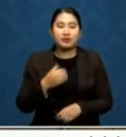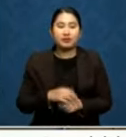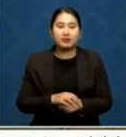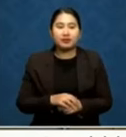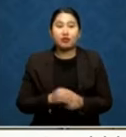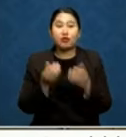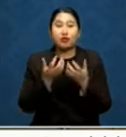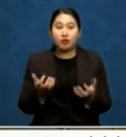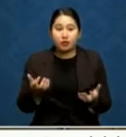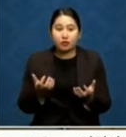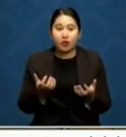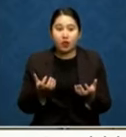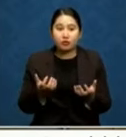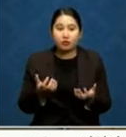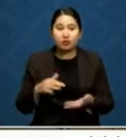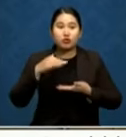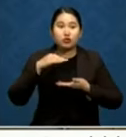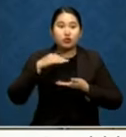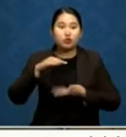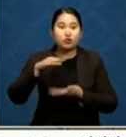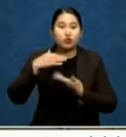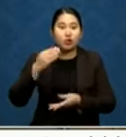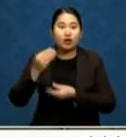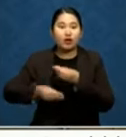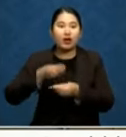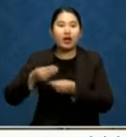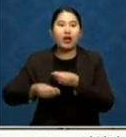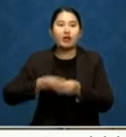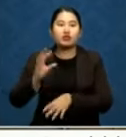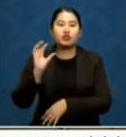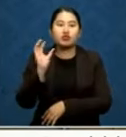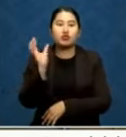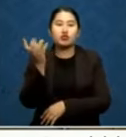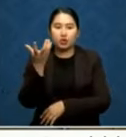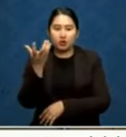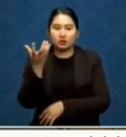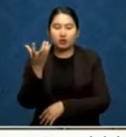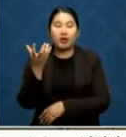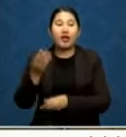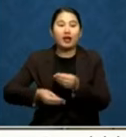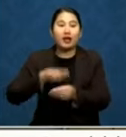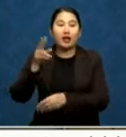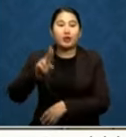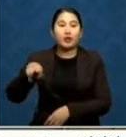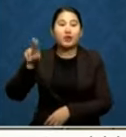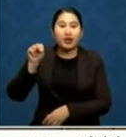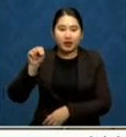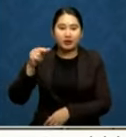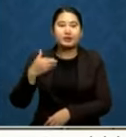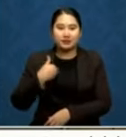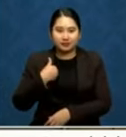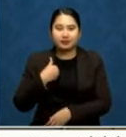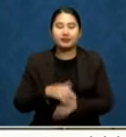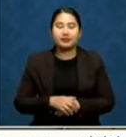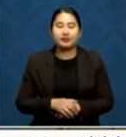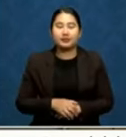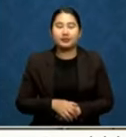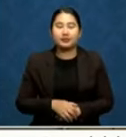ส่งสินค้าเกี่ยวกับยุทโธปกรณ์เนี่ยไปขายทั่วโลกแม้กระทั่ง UN องค์การสหประชาชา